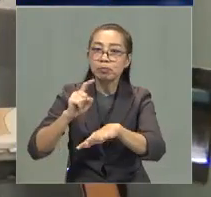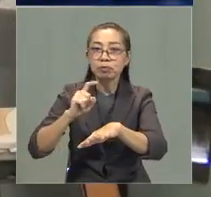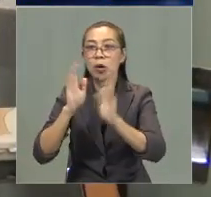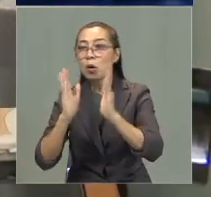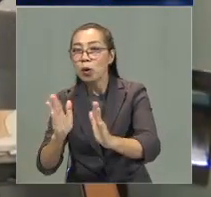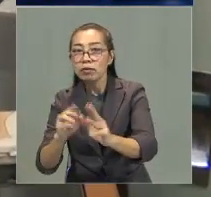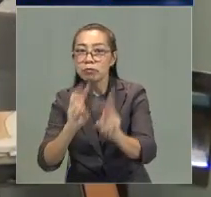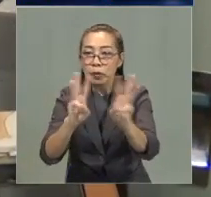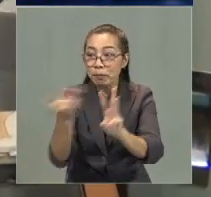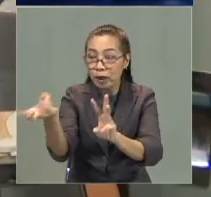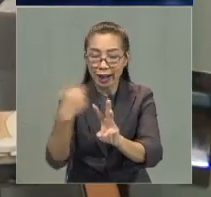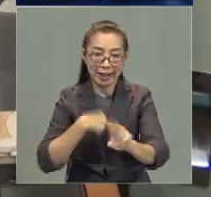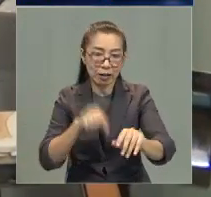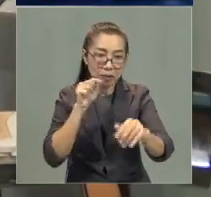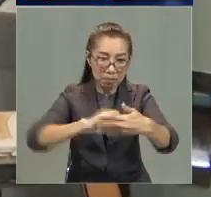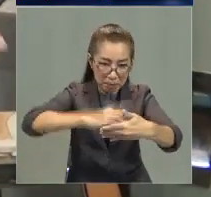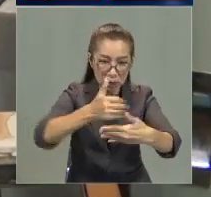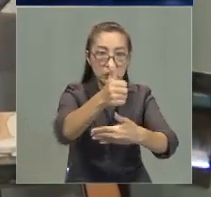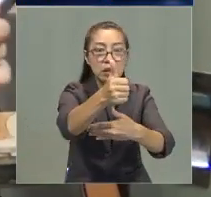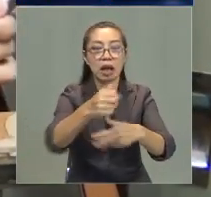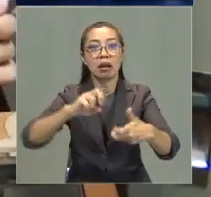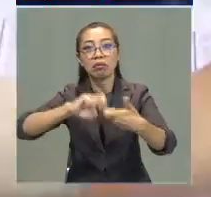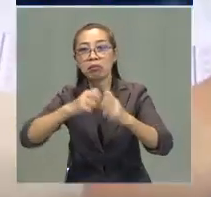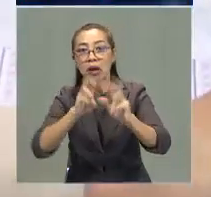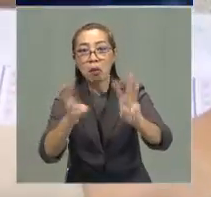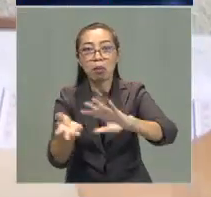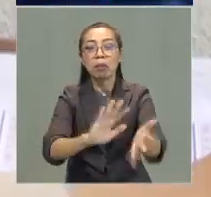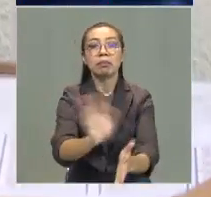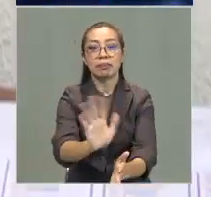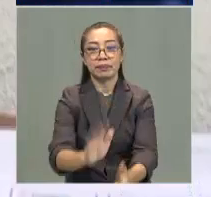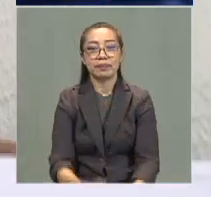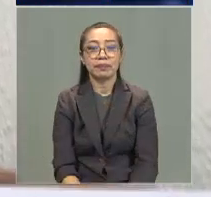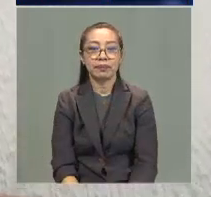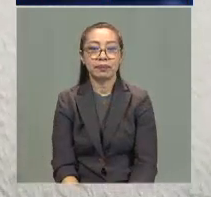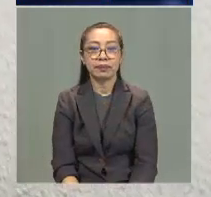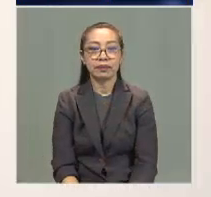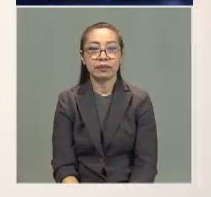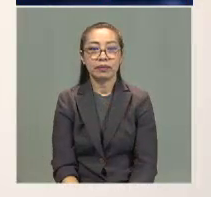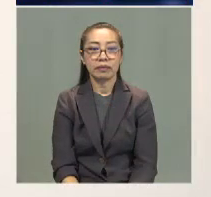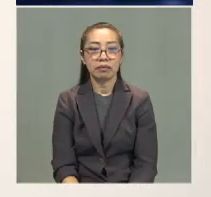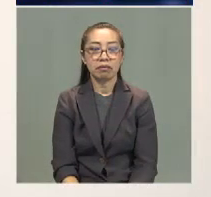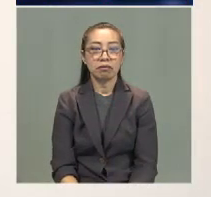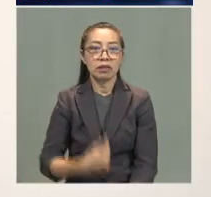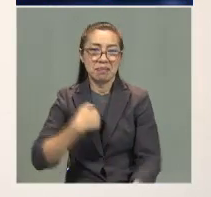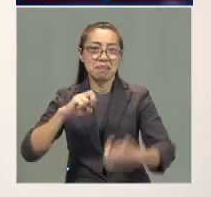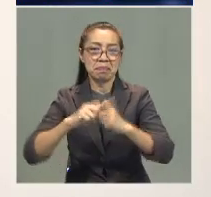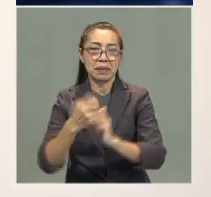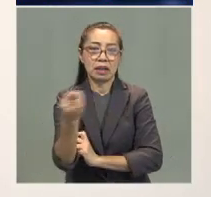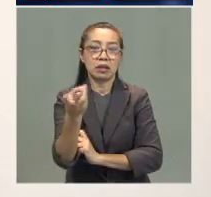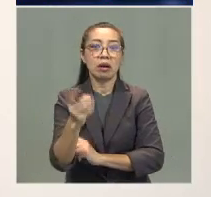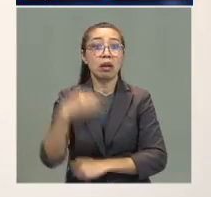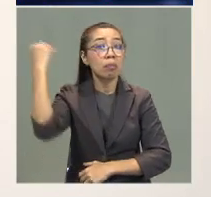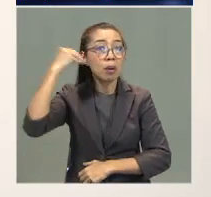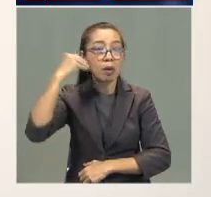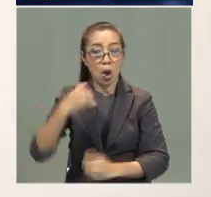อะมากนักแล้วก็แก้ปัญหาไม่ให้เกิดเรื่องของเว็บไซต์ล่มนั่นเองค่ะ ค่อนข้างจะมีปัญหาเล็กน้อยครับก็คือว่าปกติเ